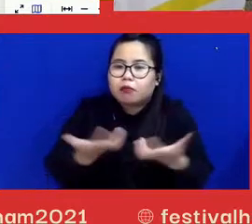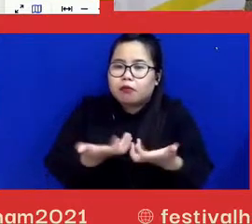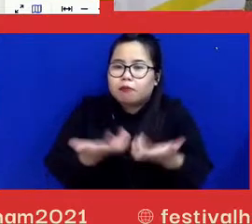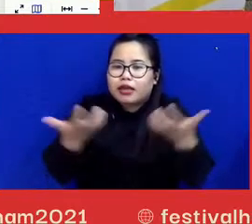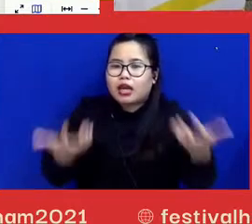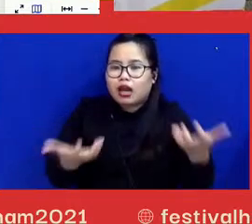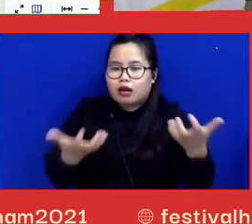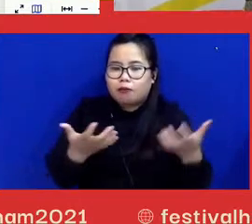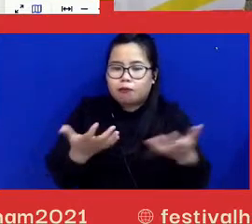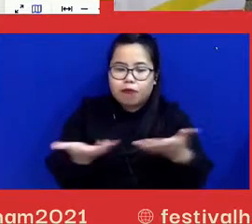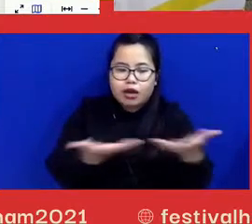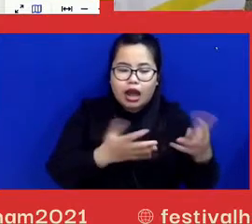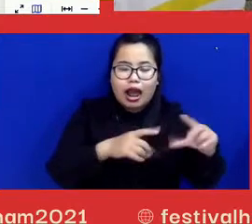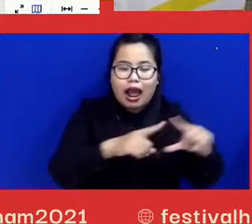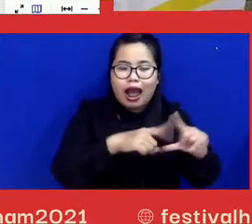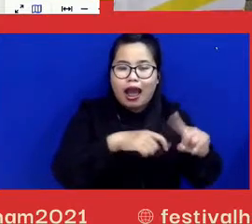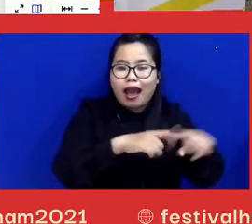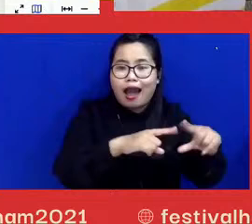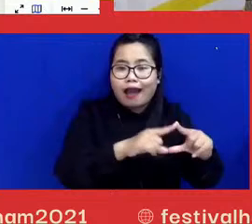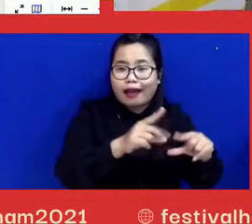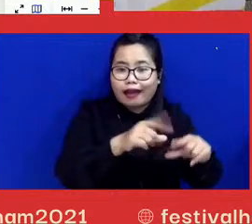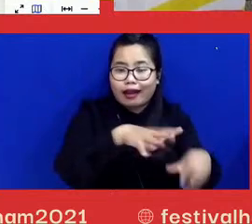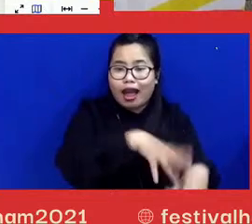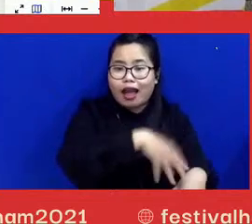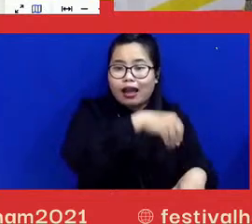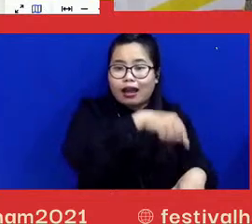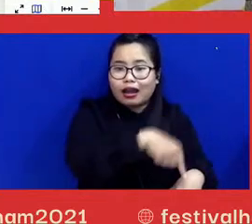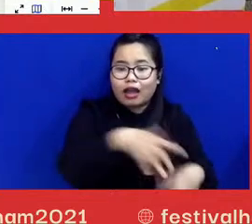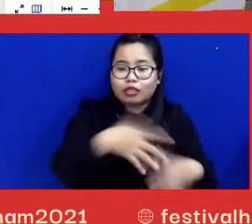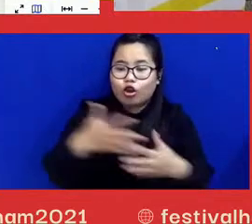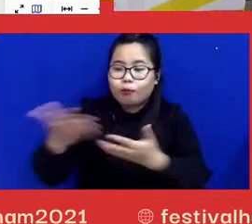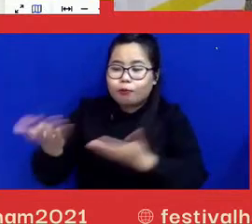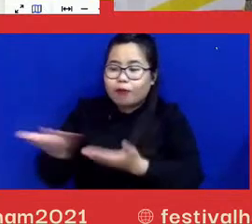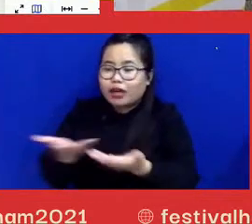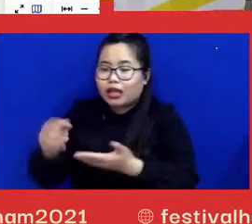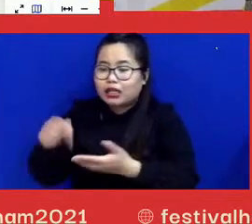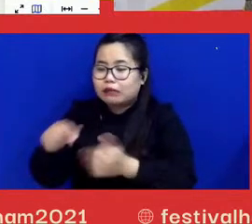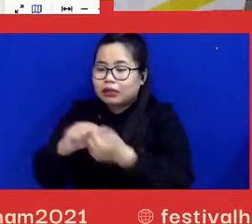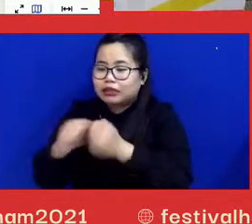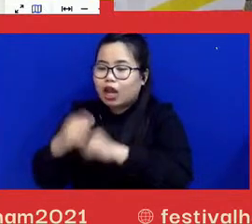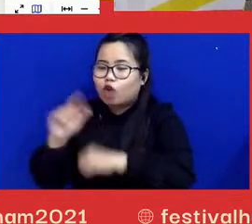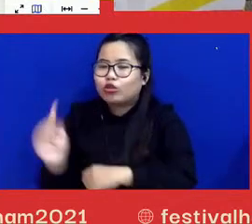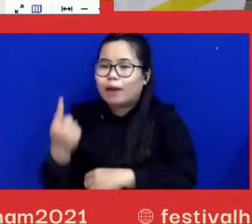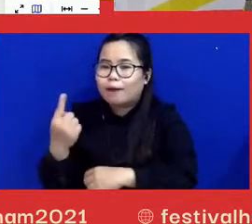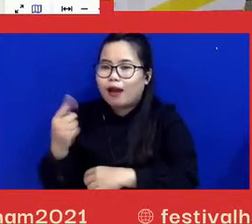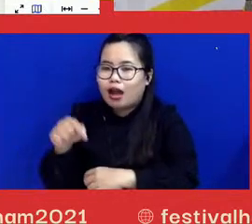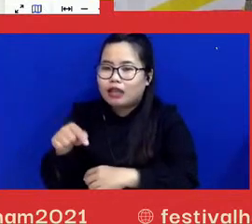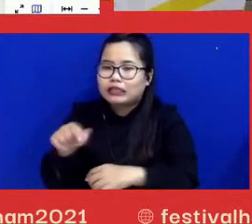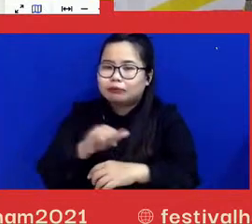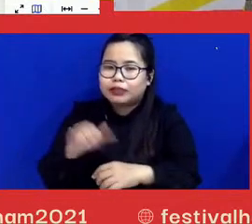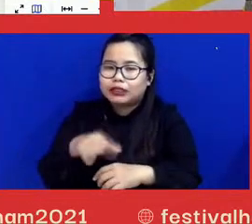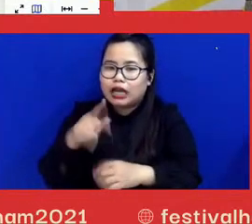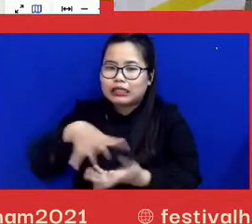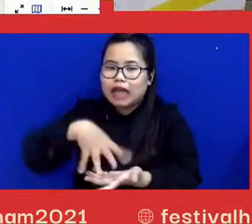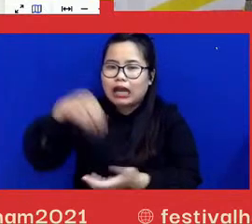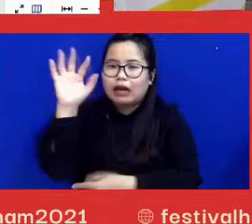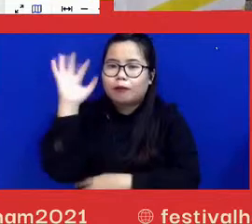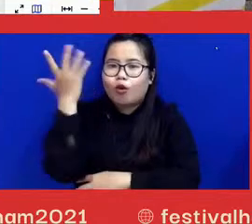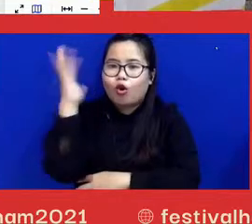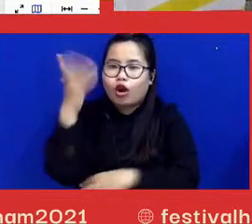akar, mana masalah yang utama itu ya, ya kalau yang di pohon itu, dan mana masalah yang ke depan